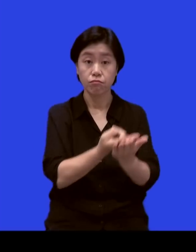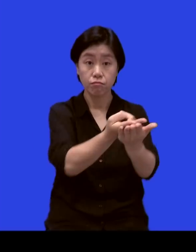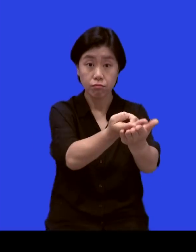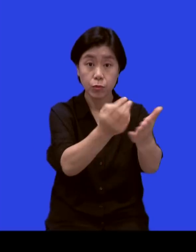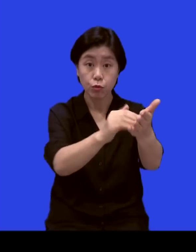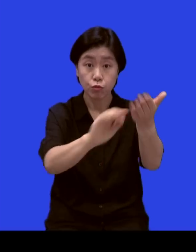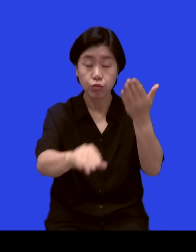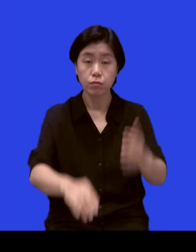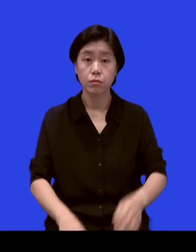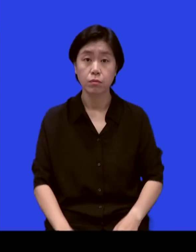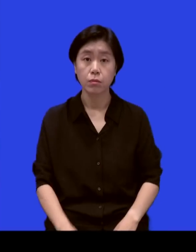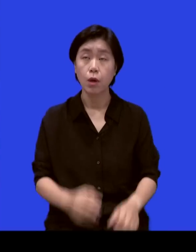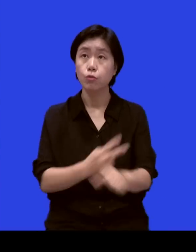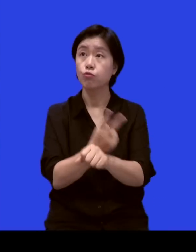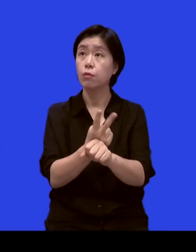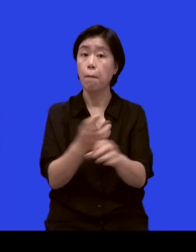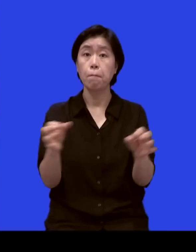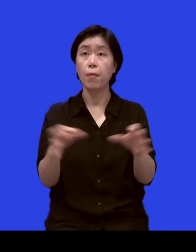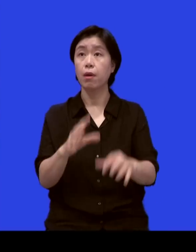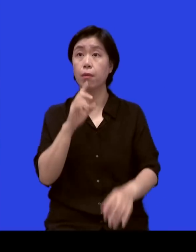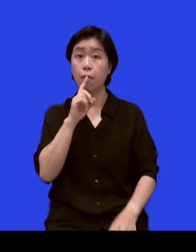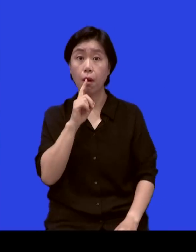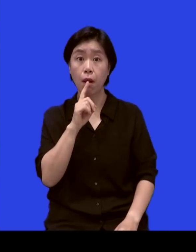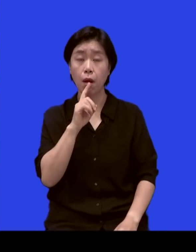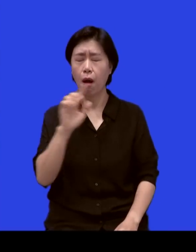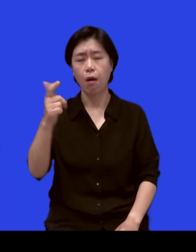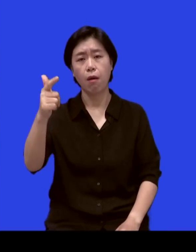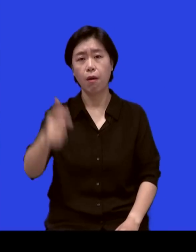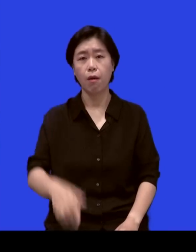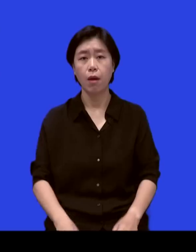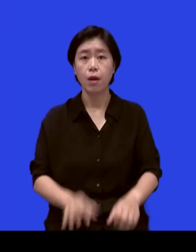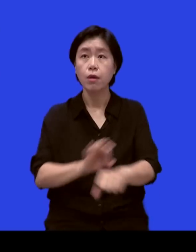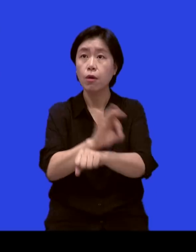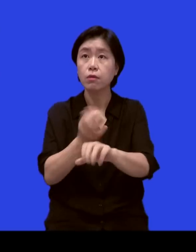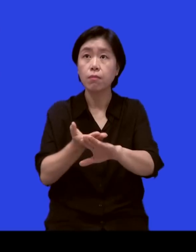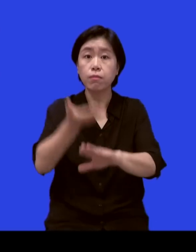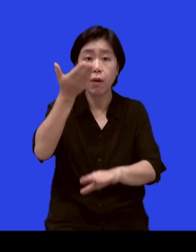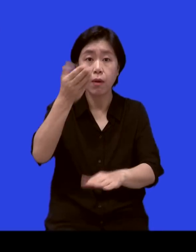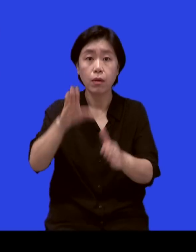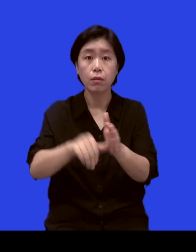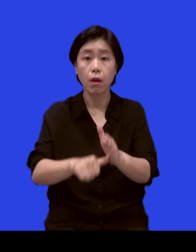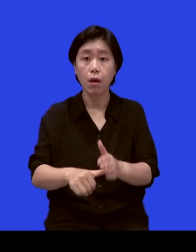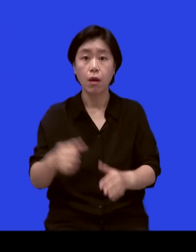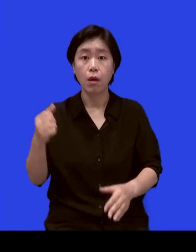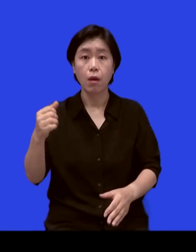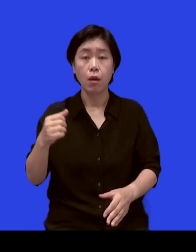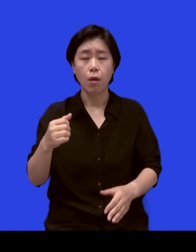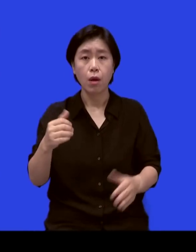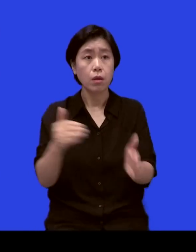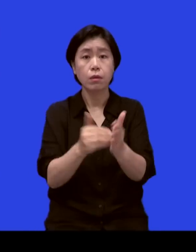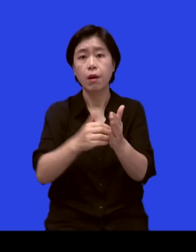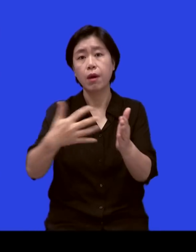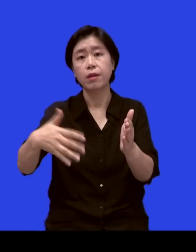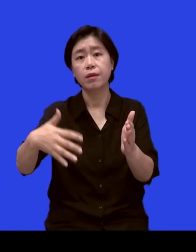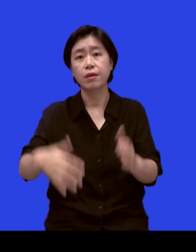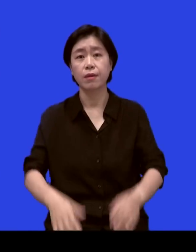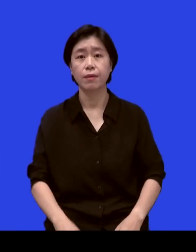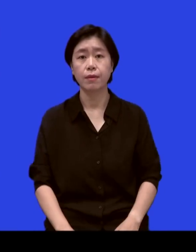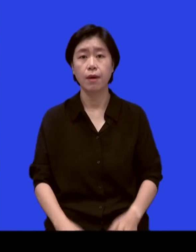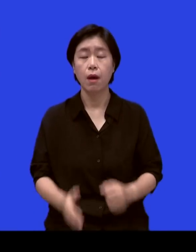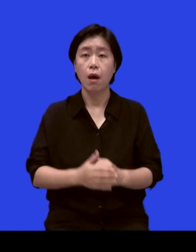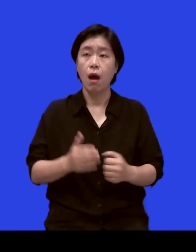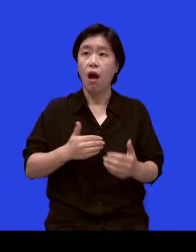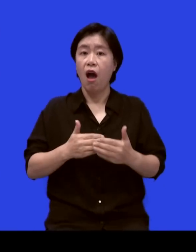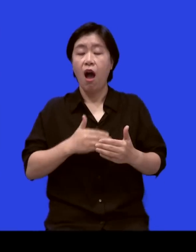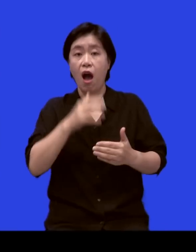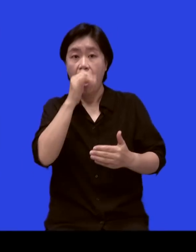시간이면 끝난다는 소식이 10시간이 넘었는데 안 나오시는 거예요. 저희는 이제 너무 이제 막 긴장을 이제 하는 거죠. 근데